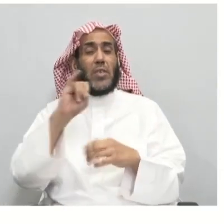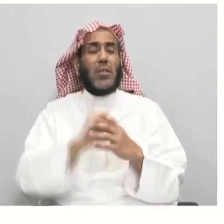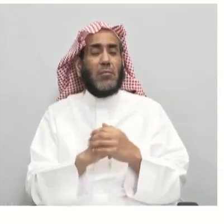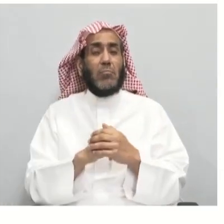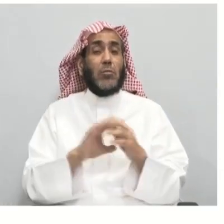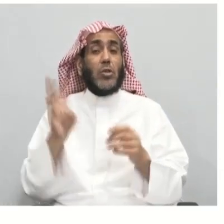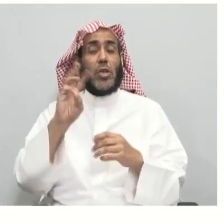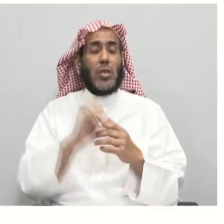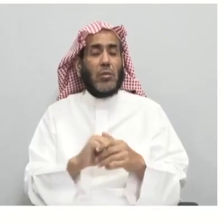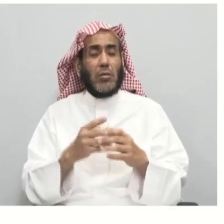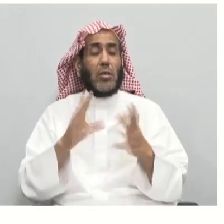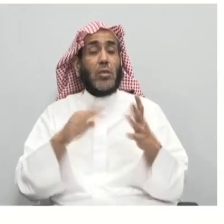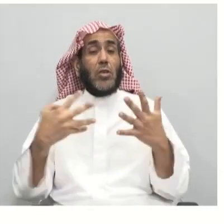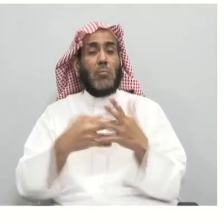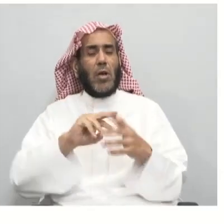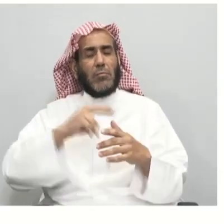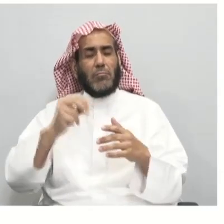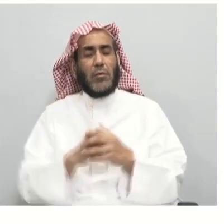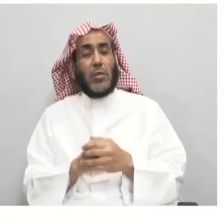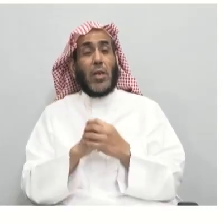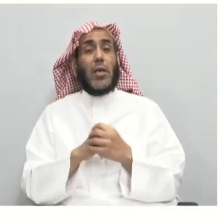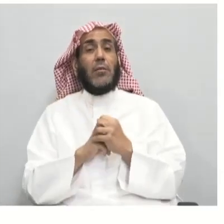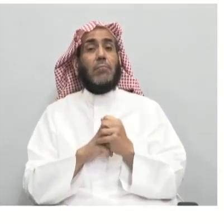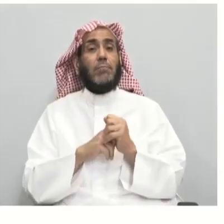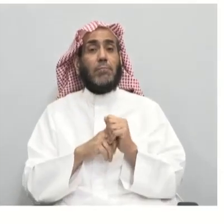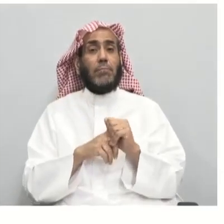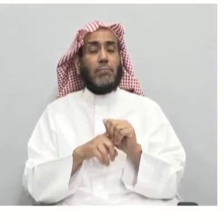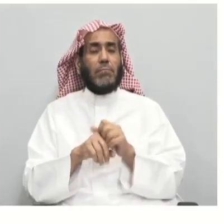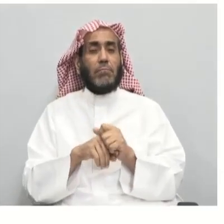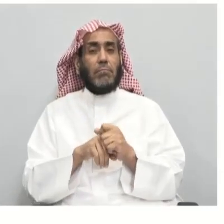الشركات الجامعات الى اخره